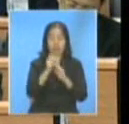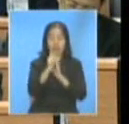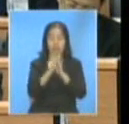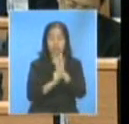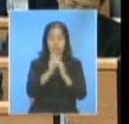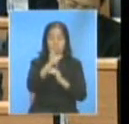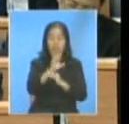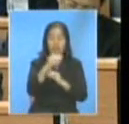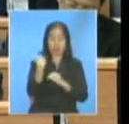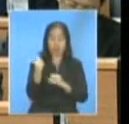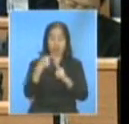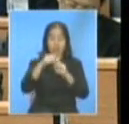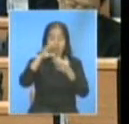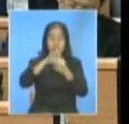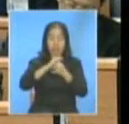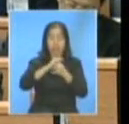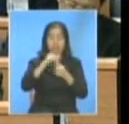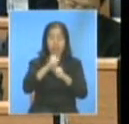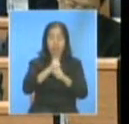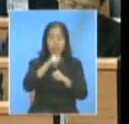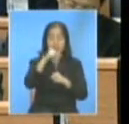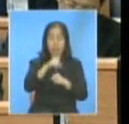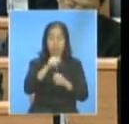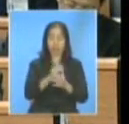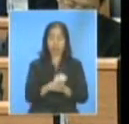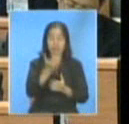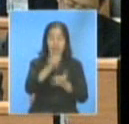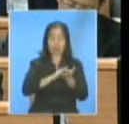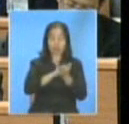ามที่ผมได้อ้างถึงผมขออนุญาตท่านประธานอ่าน